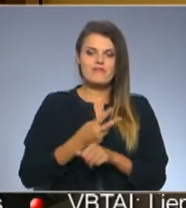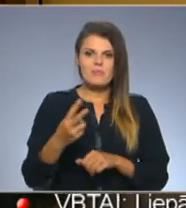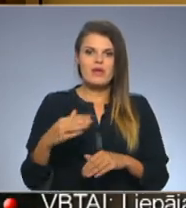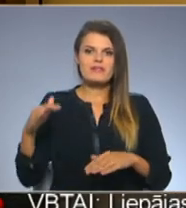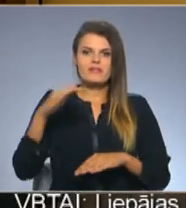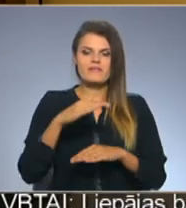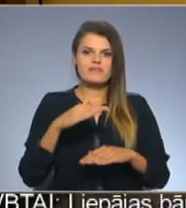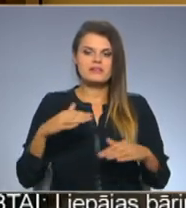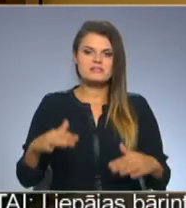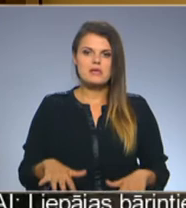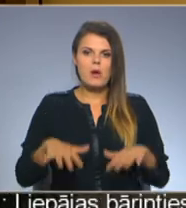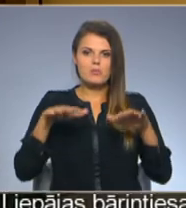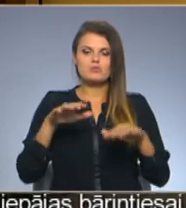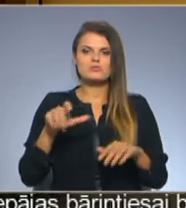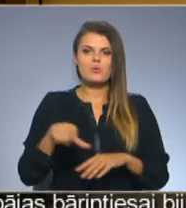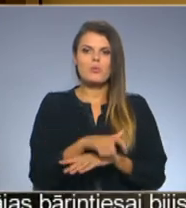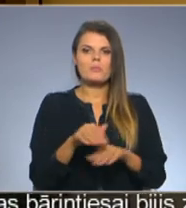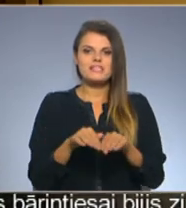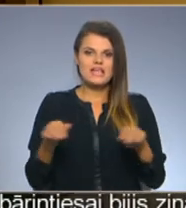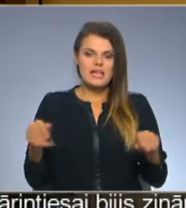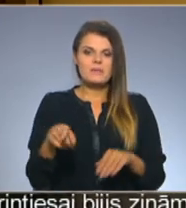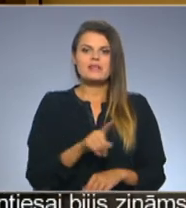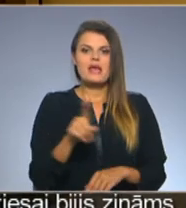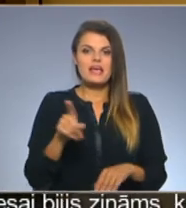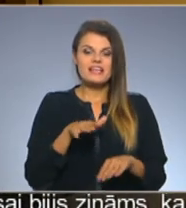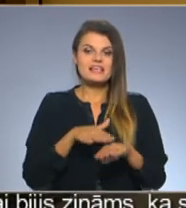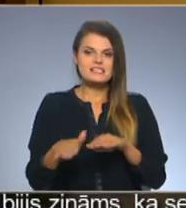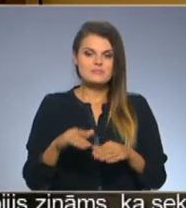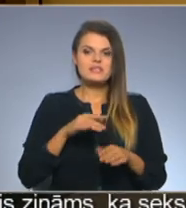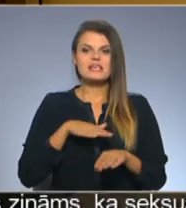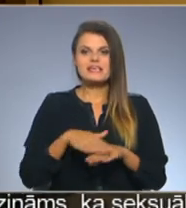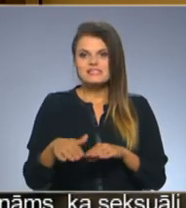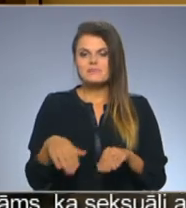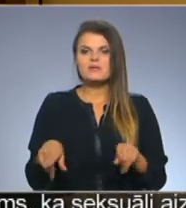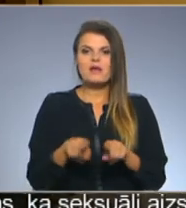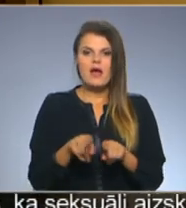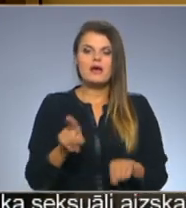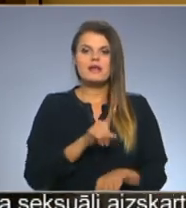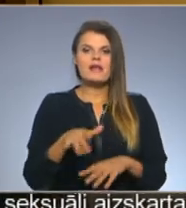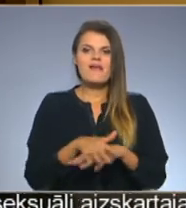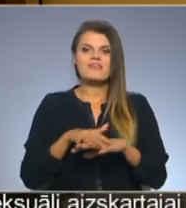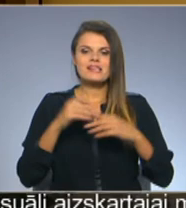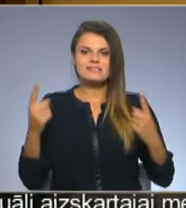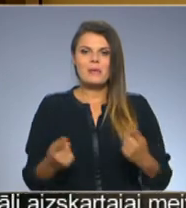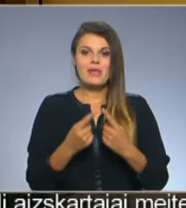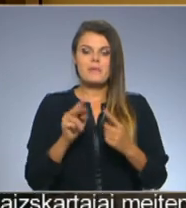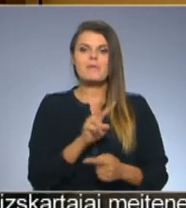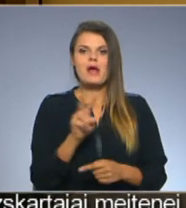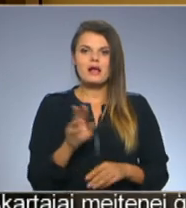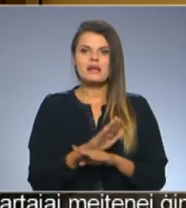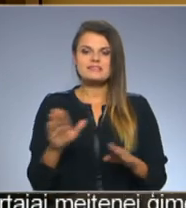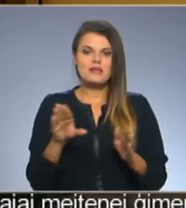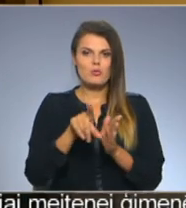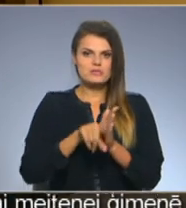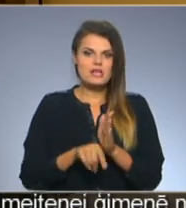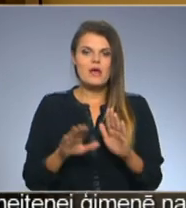virs aplūstošā upes līmeņa. Tie ir izpildīti. Izpildīta ir arī vides pieejamība, kas arī nebūs